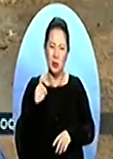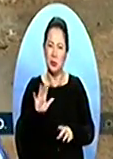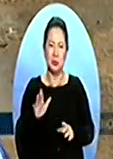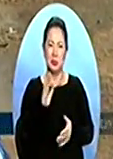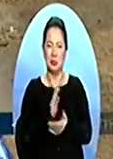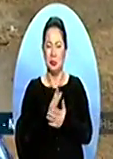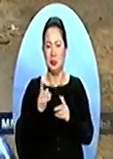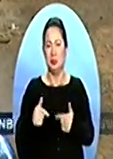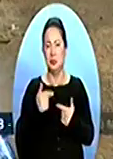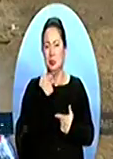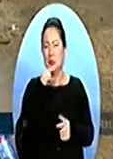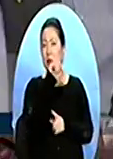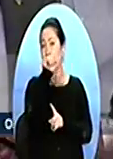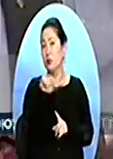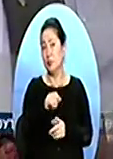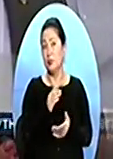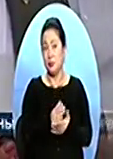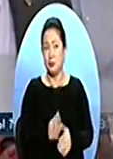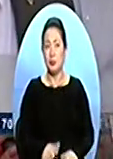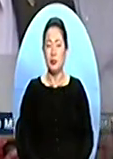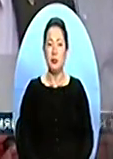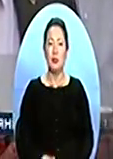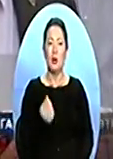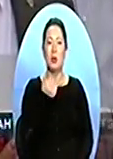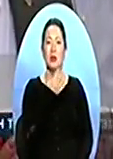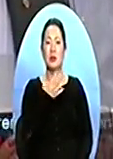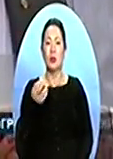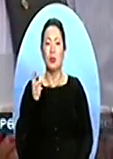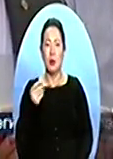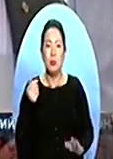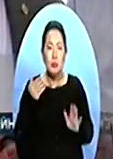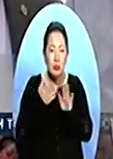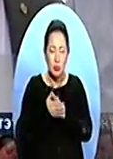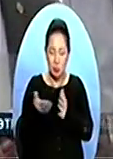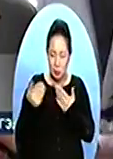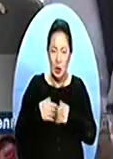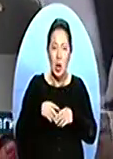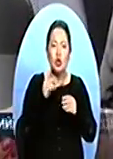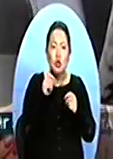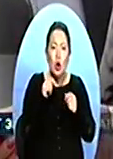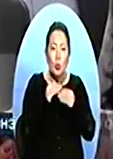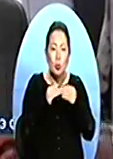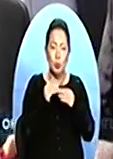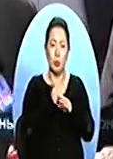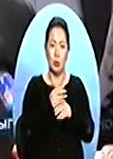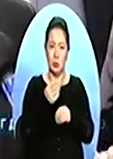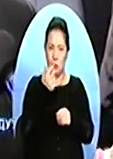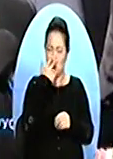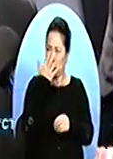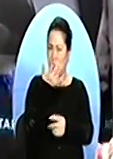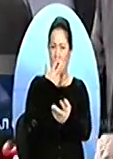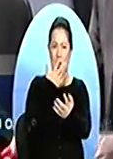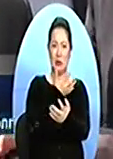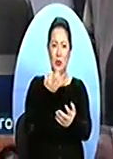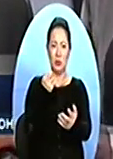тийм төвөгтэй асуудал үүсэж байгаа маа. Ингээд нэг 550-аар компани нэрэлж яах юм хийж байгаа л хэч явах. Энд бол 500 сая төгрөгийн ч ажил алах.